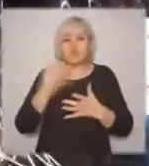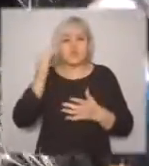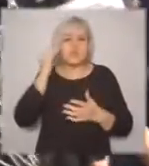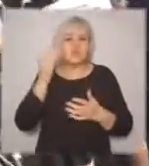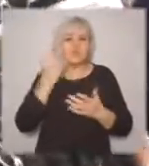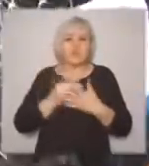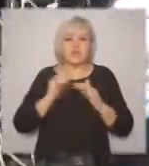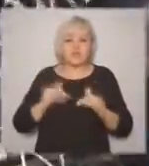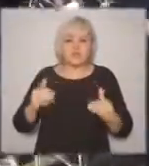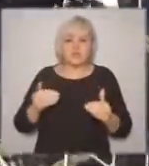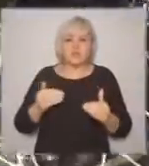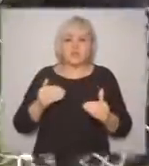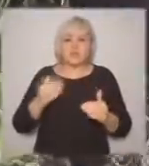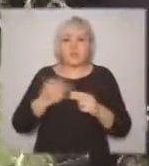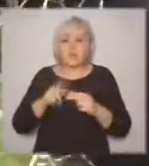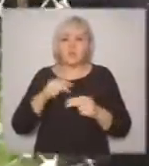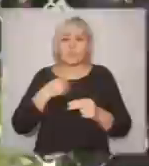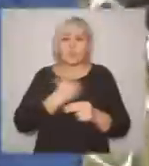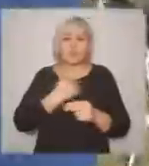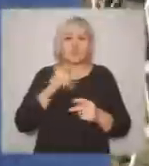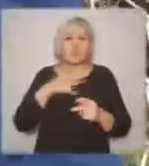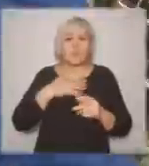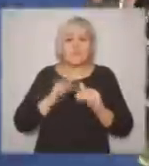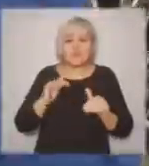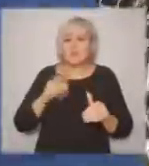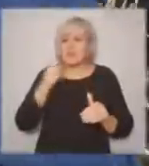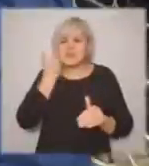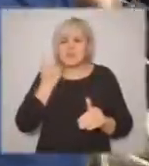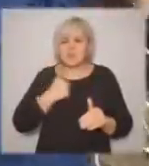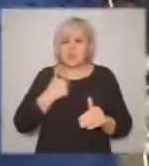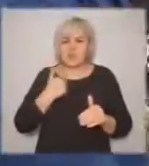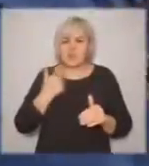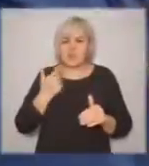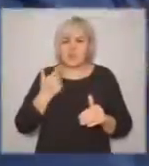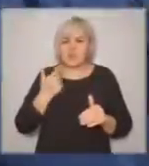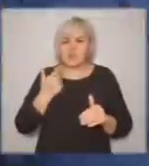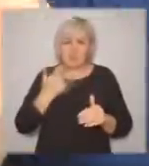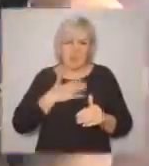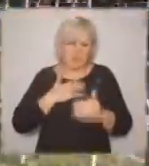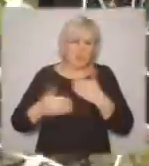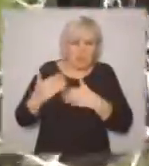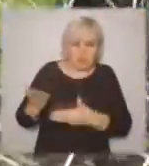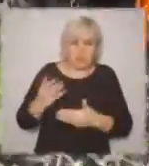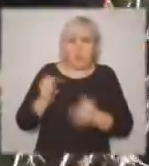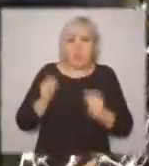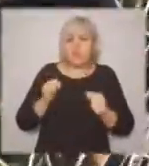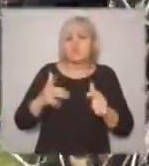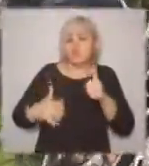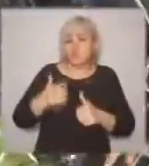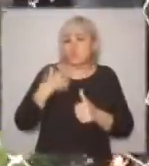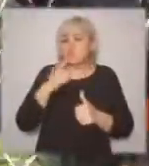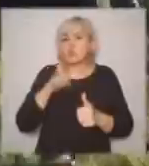детей. И поэтому мне хочется, чтобы мои дети не стыдились меня вследствие